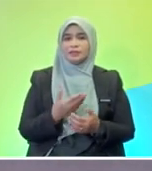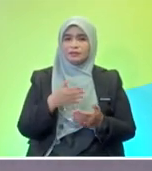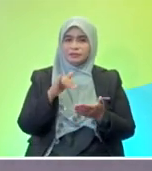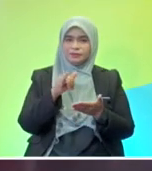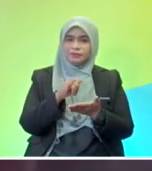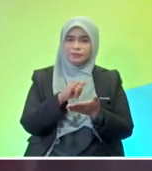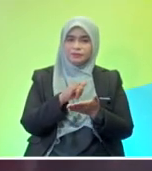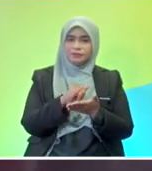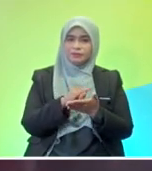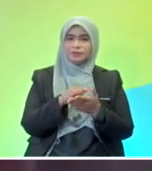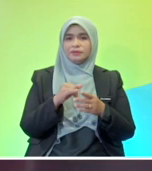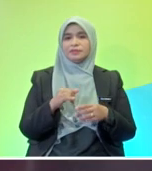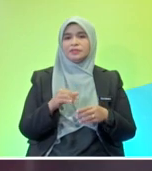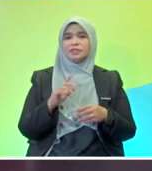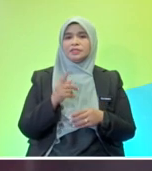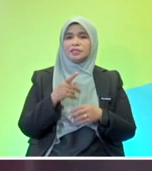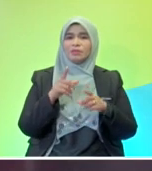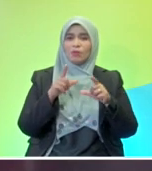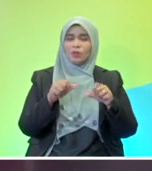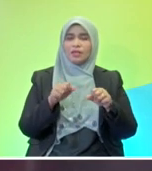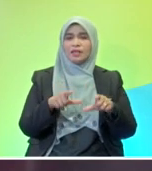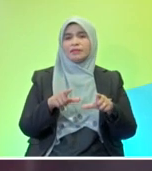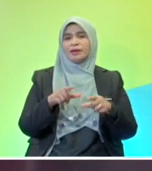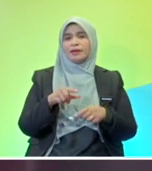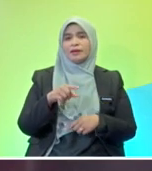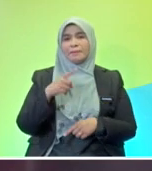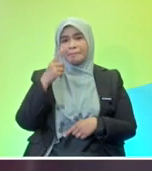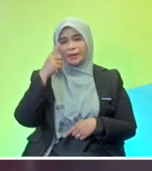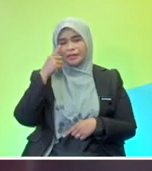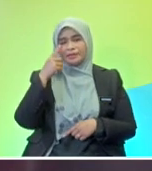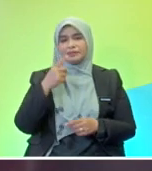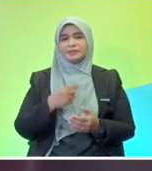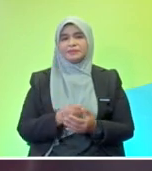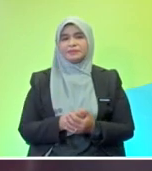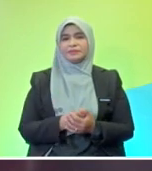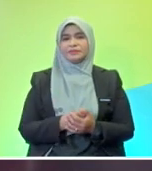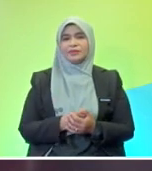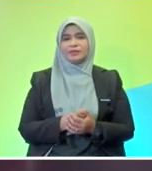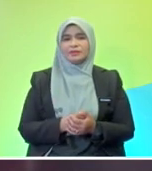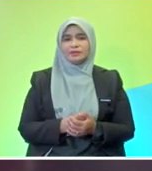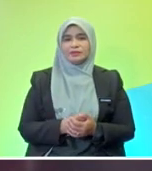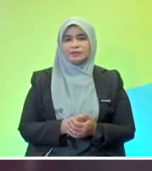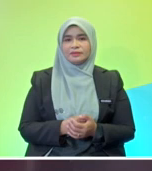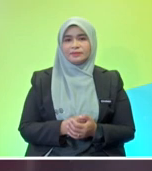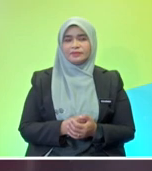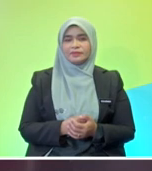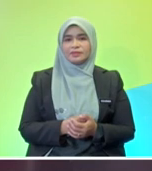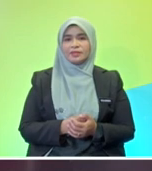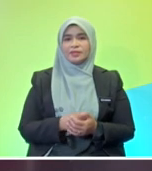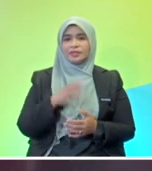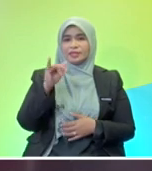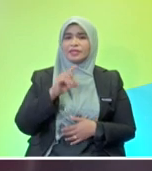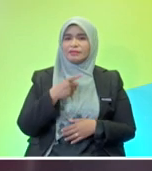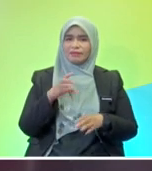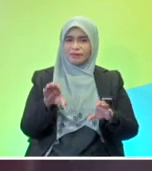lepas lekat belang, bolehlah lekatkan mata. Mata pula. Okey cikgu. Yang kita buat ni